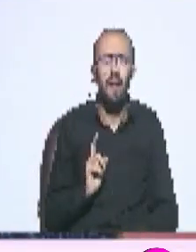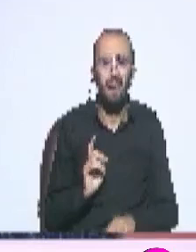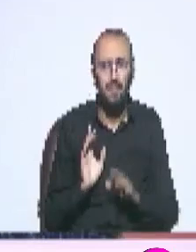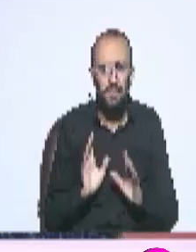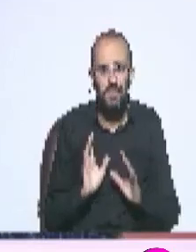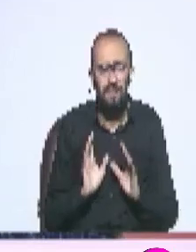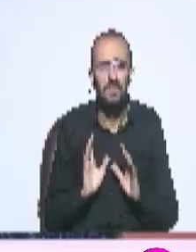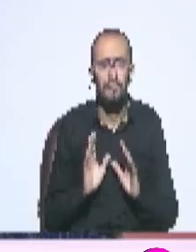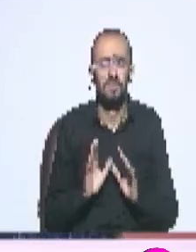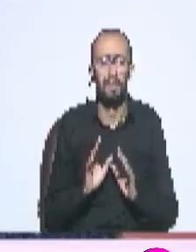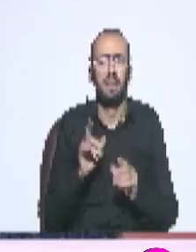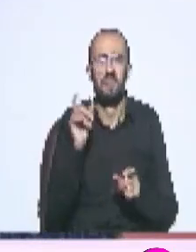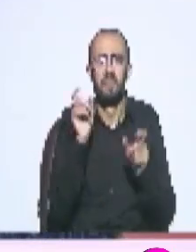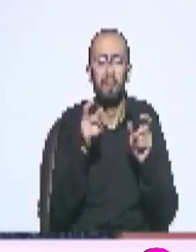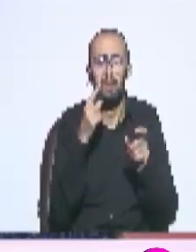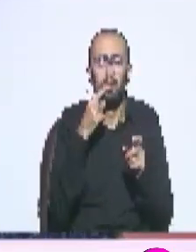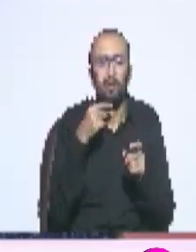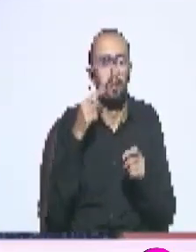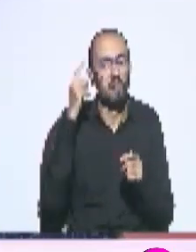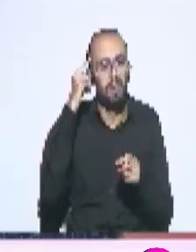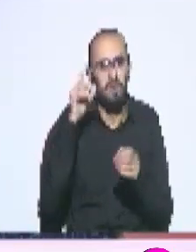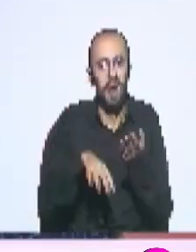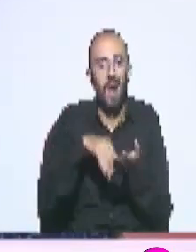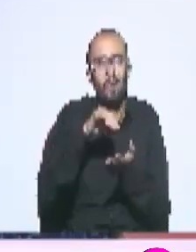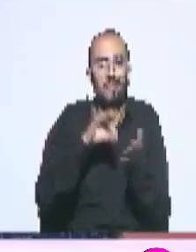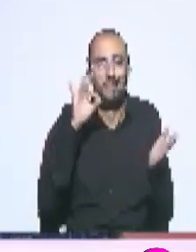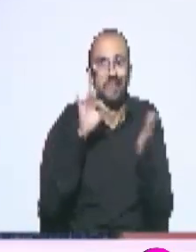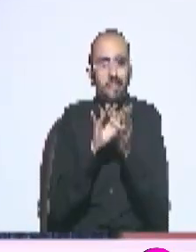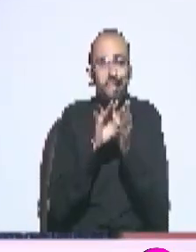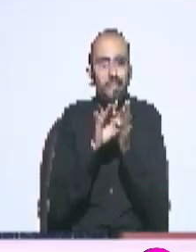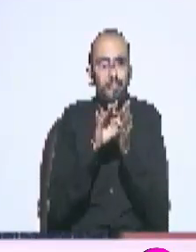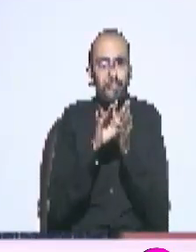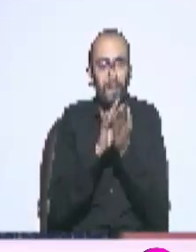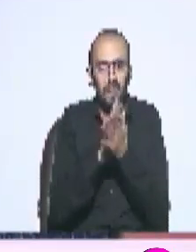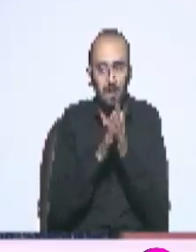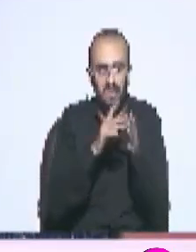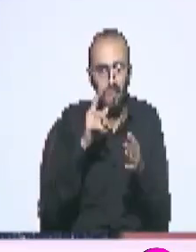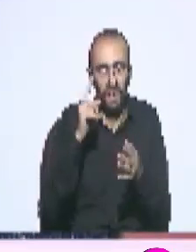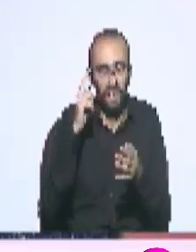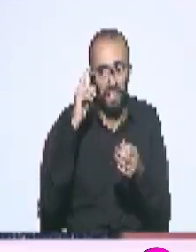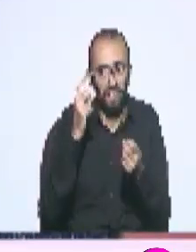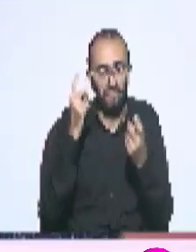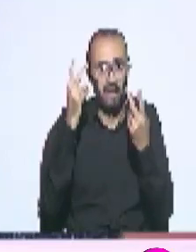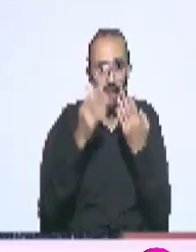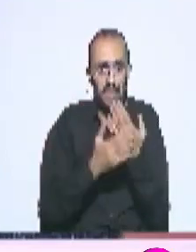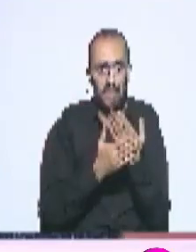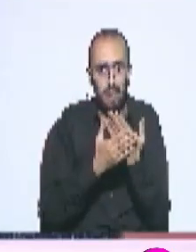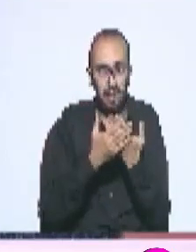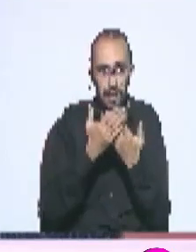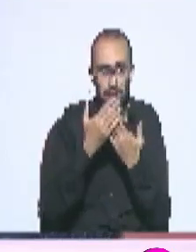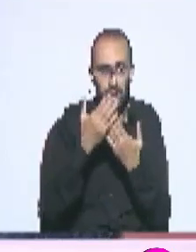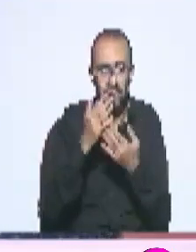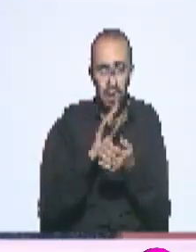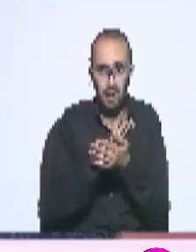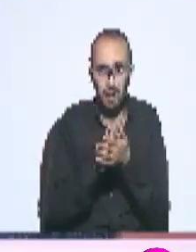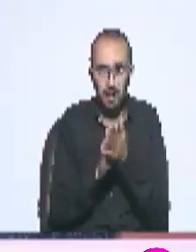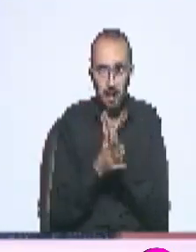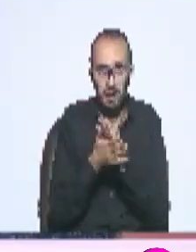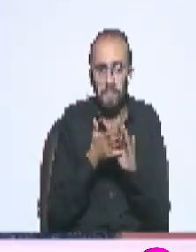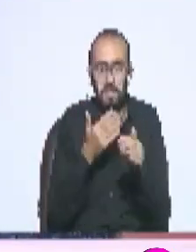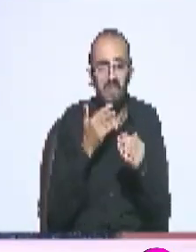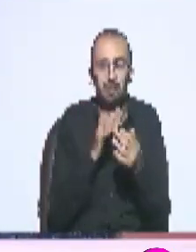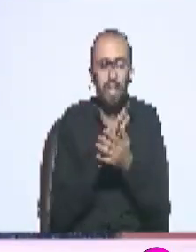يعني انا بسميه ان هم بيصفروا العداد ما بيبقى قدامه فكره وبيبقى ما فيش اي مرونه